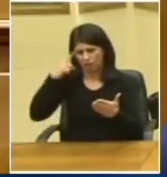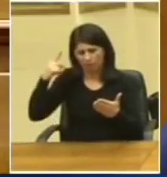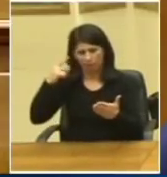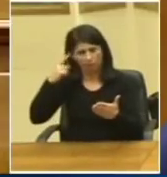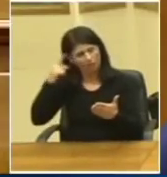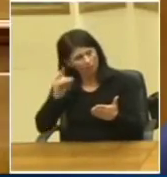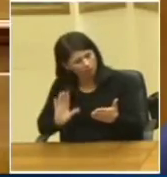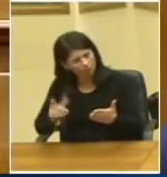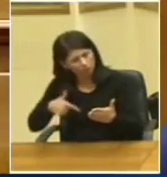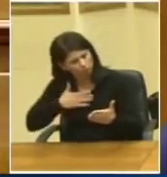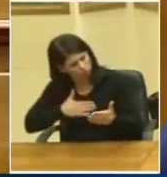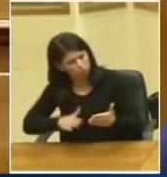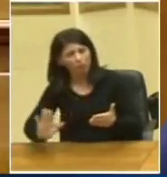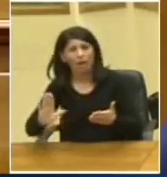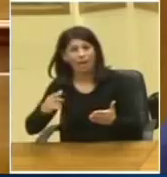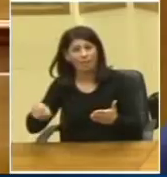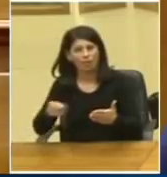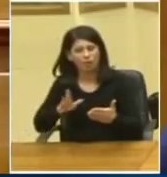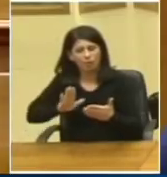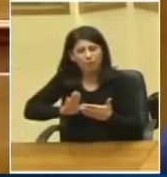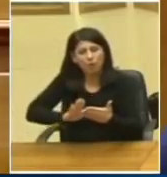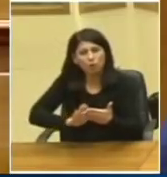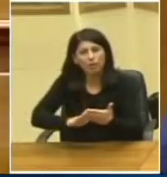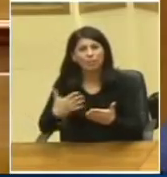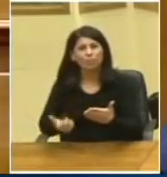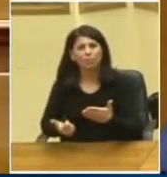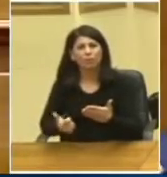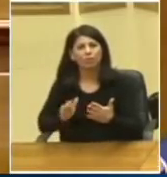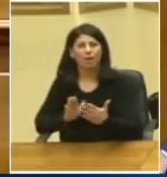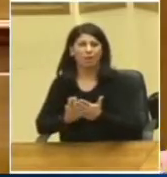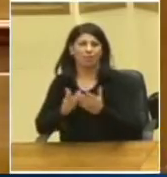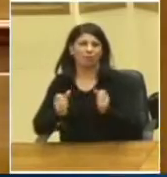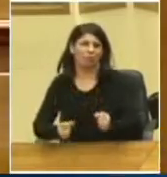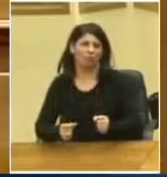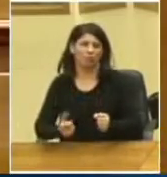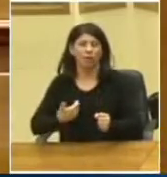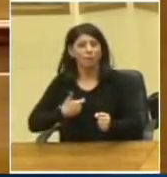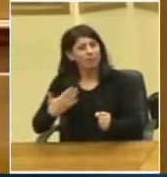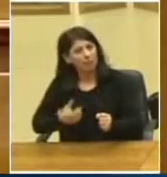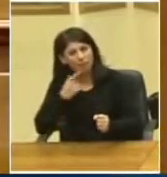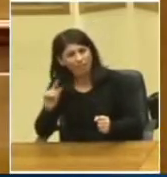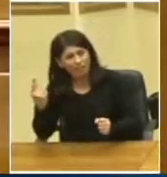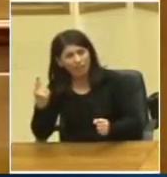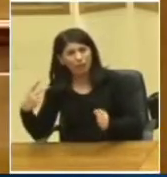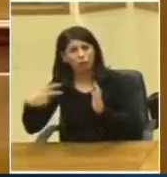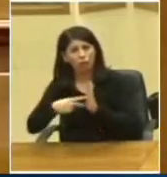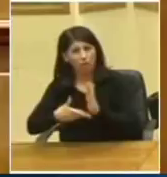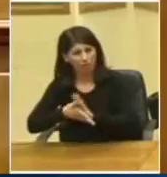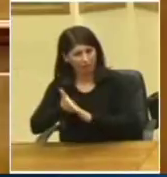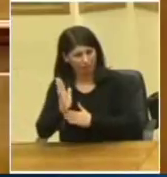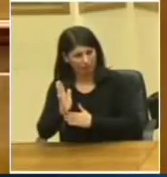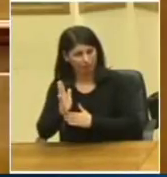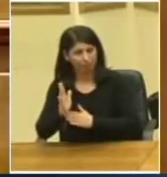θεμητό, αλλά της διαφορετικής προσέγγισης που έχουμε απέναντι στους θεσμούς. Εμείς είχαμε την ευκαιρία το 2015,